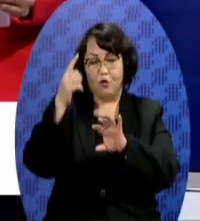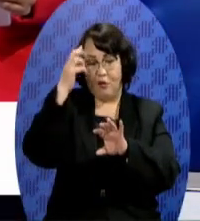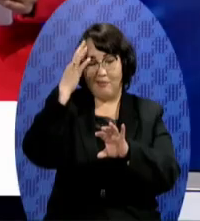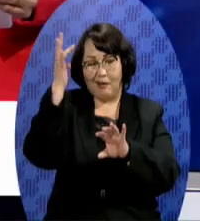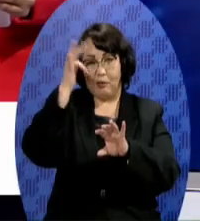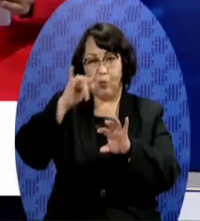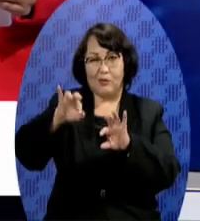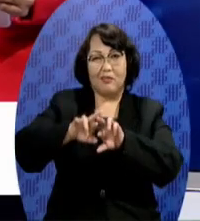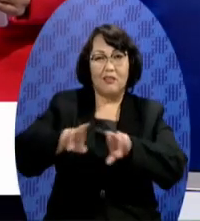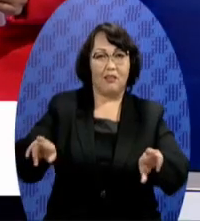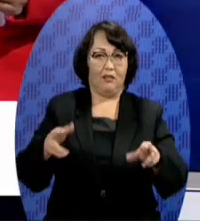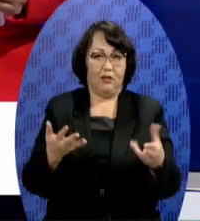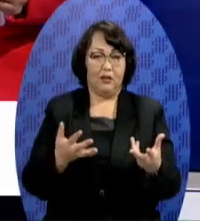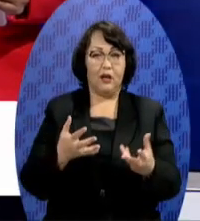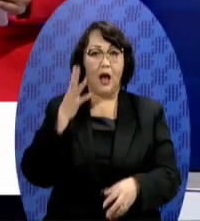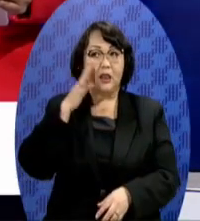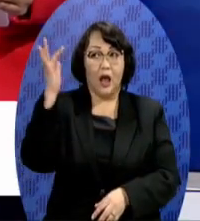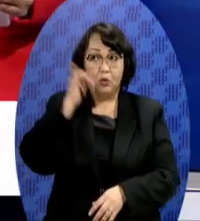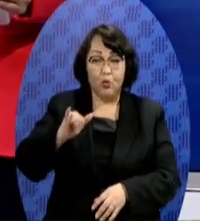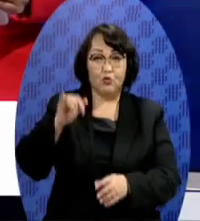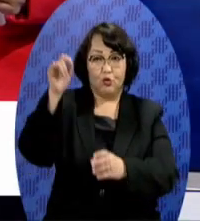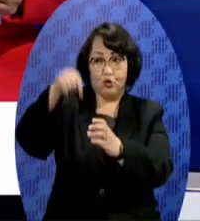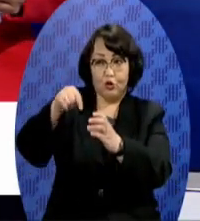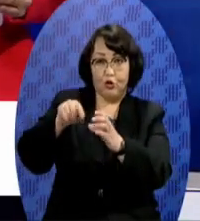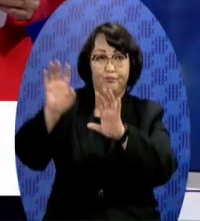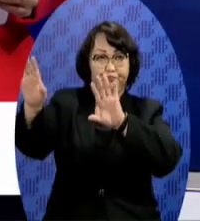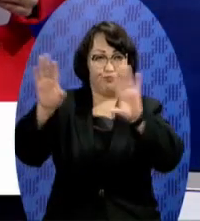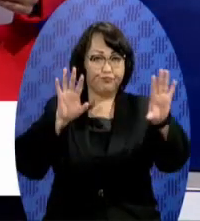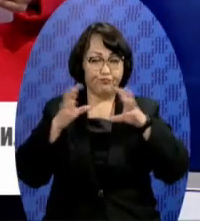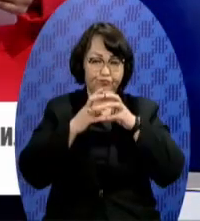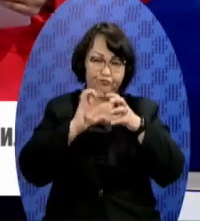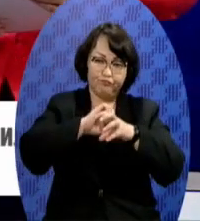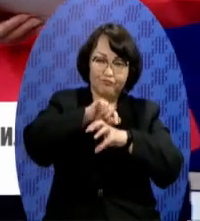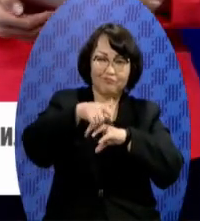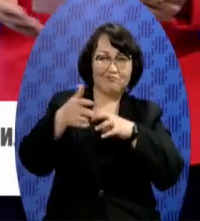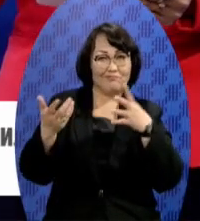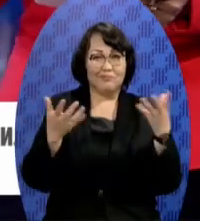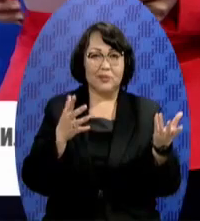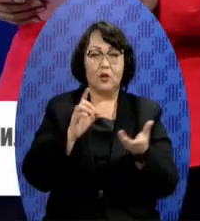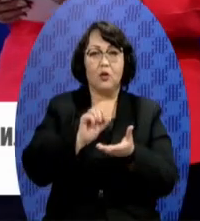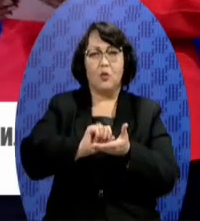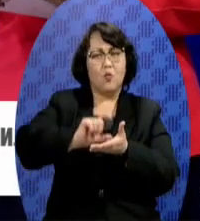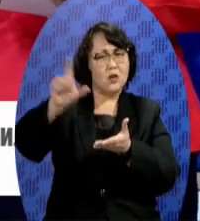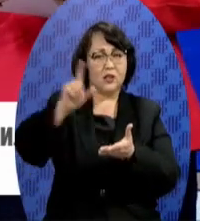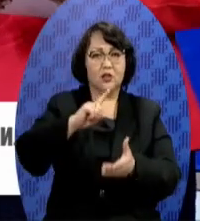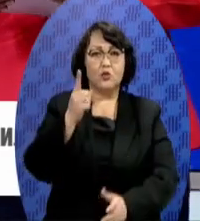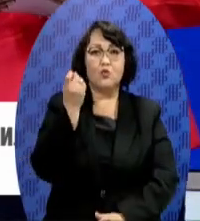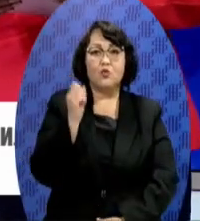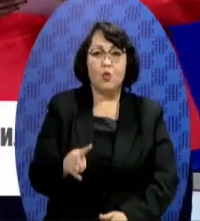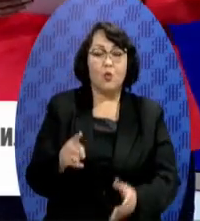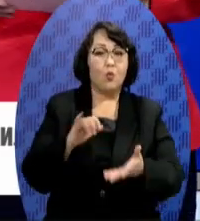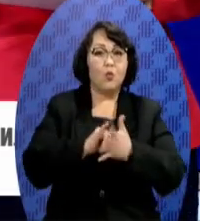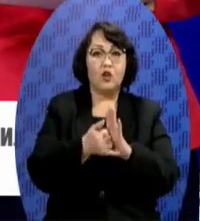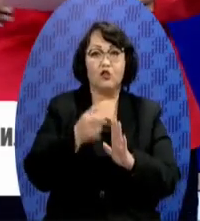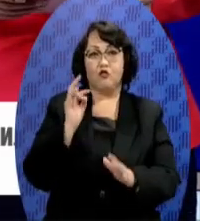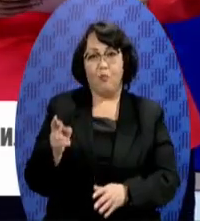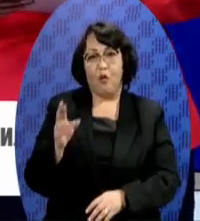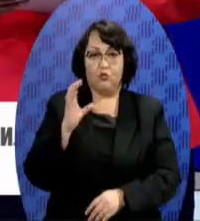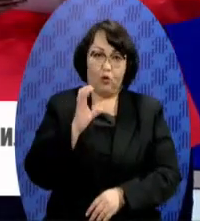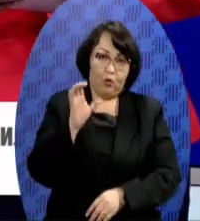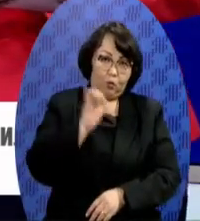улс орон болгон өөр ингэсэн үнэт нэгдмэл зүйлтэй байдаг. За үүний жишээ бол Япон, Солонгос улсыг нэрлэж болох юм. За яг